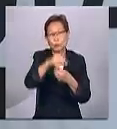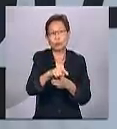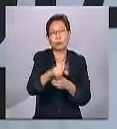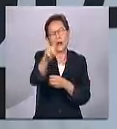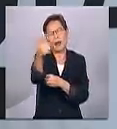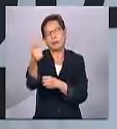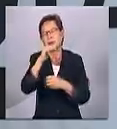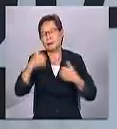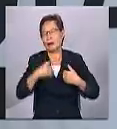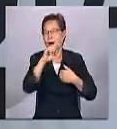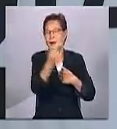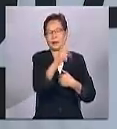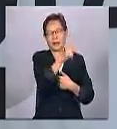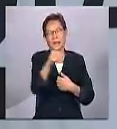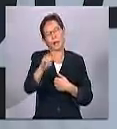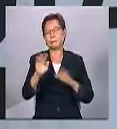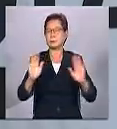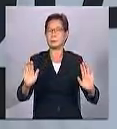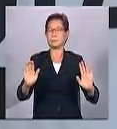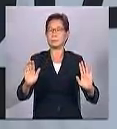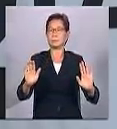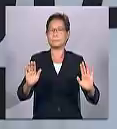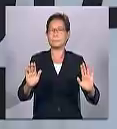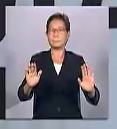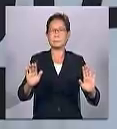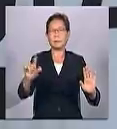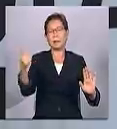lain tak ada, ini hanya Kementerian Kesihatan.